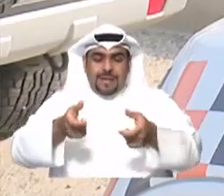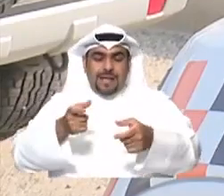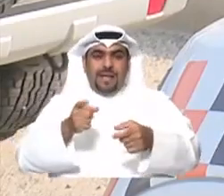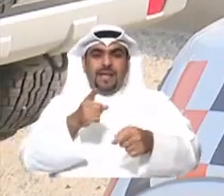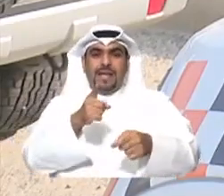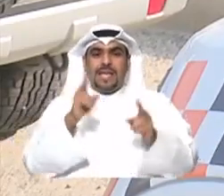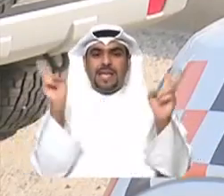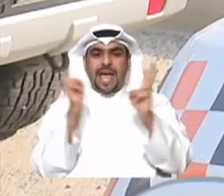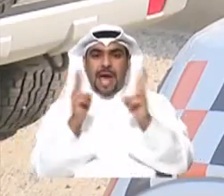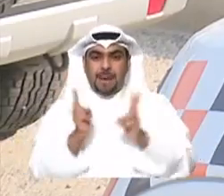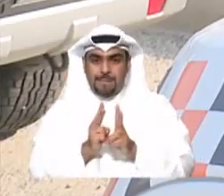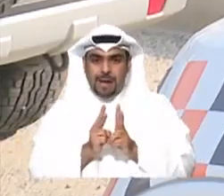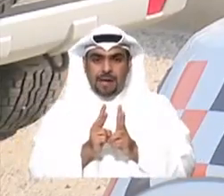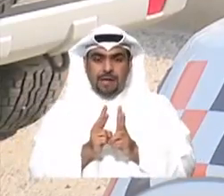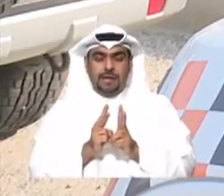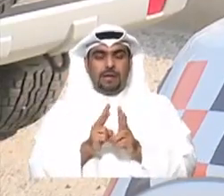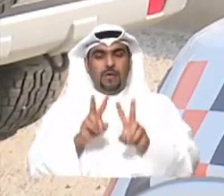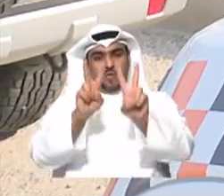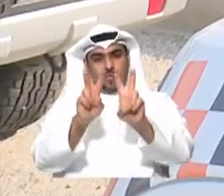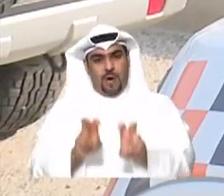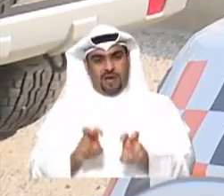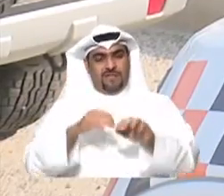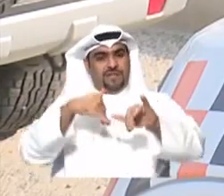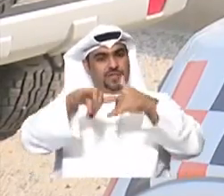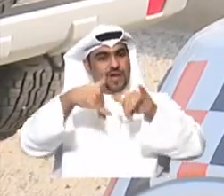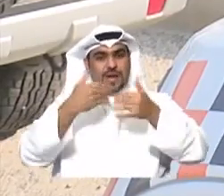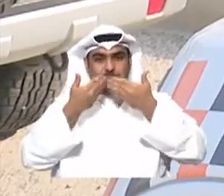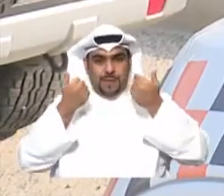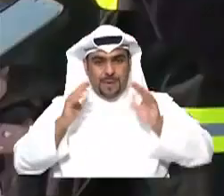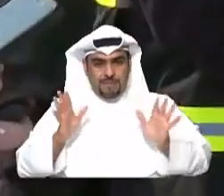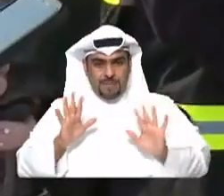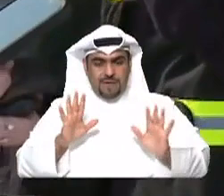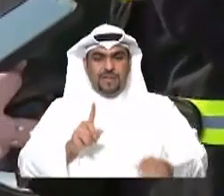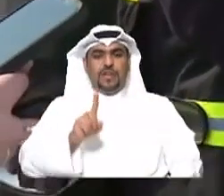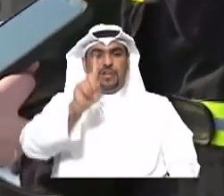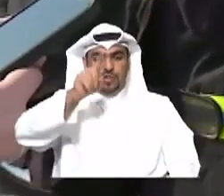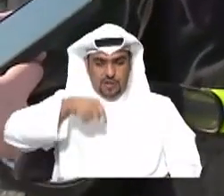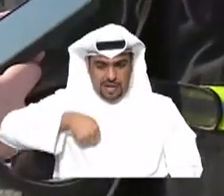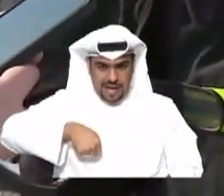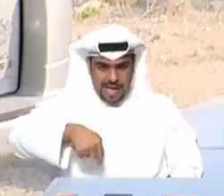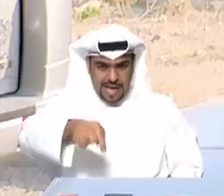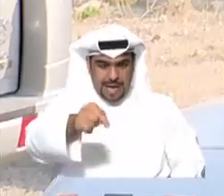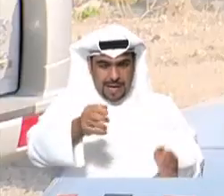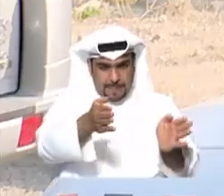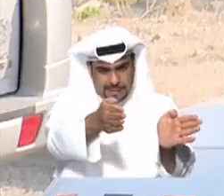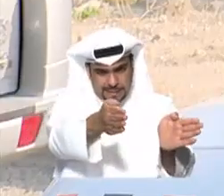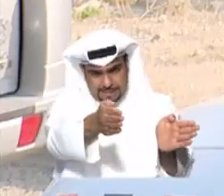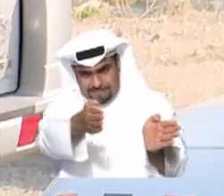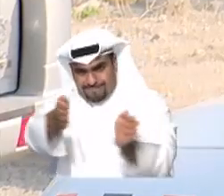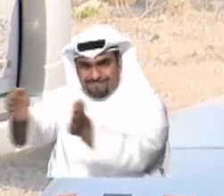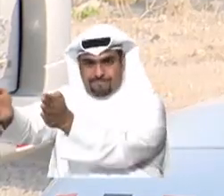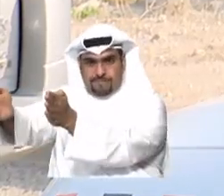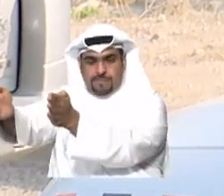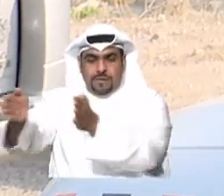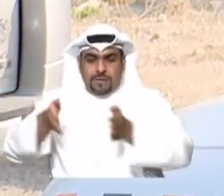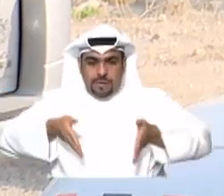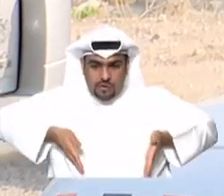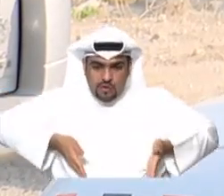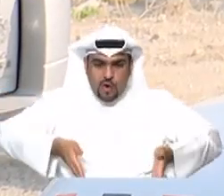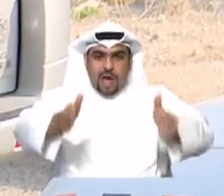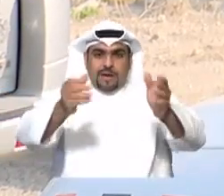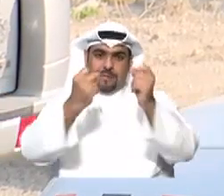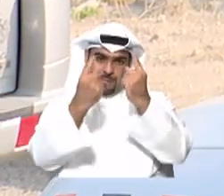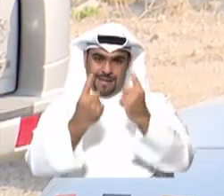لها خطوط، يعني عدة وزارات خدمات، وإن شاء الله راح يحل التشابك عن غريب بإذن الله. الشكر موصول لمعالي الدكتورة أماني بوغماز